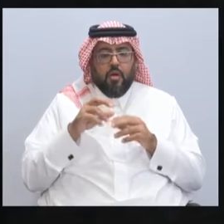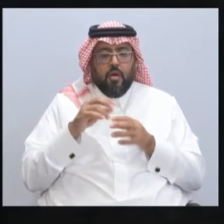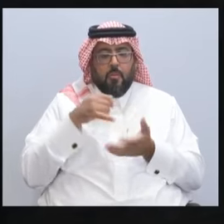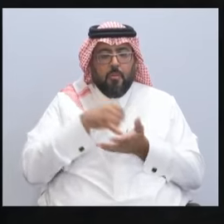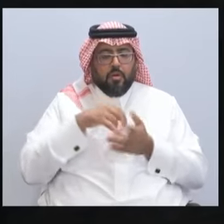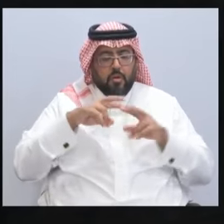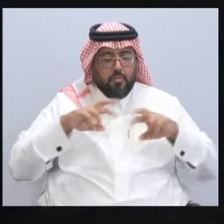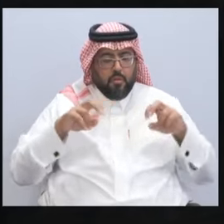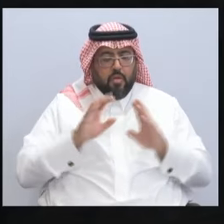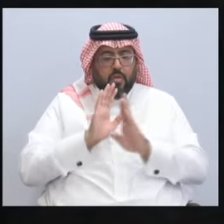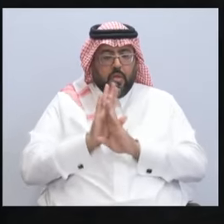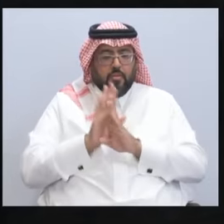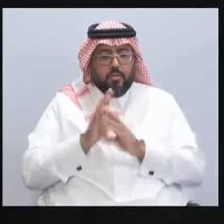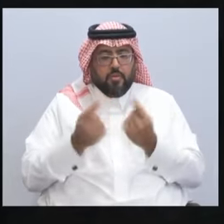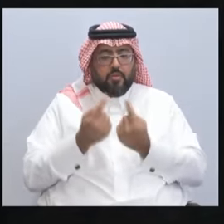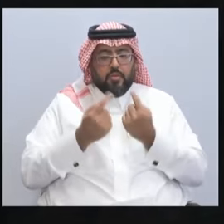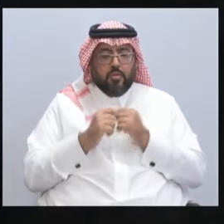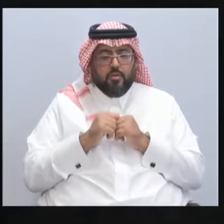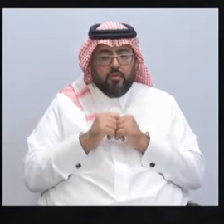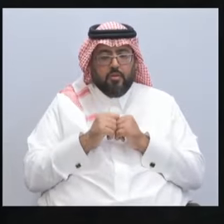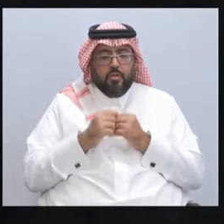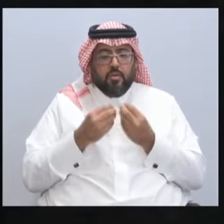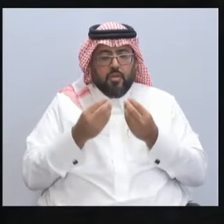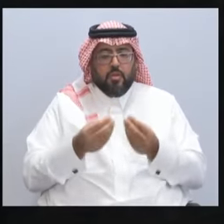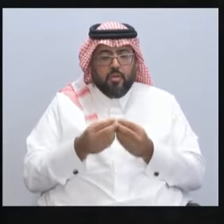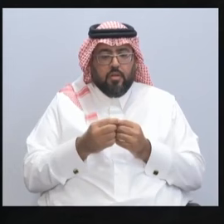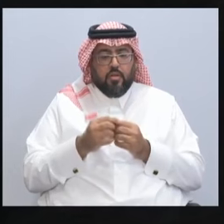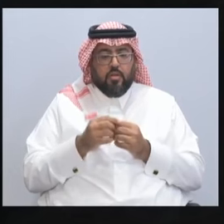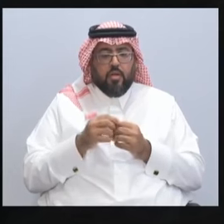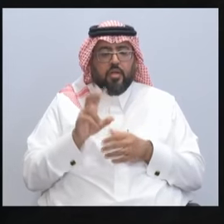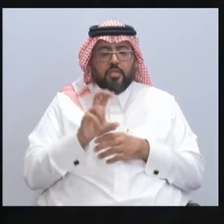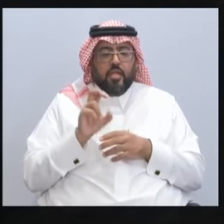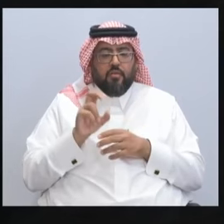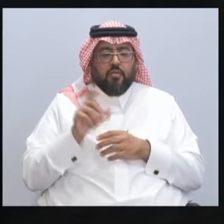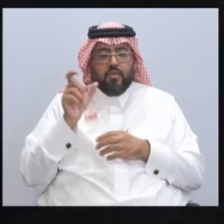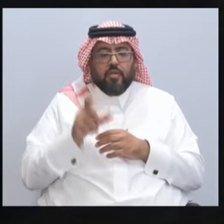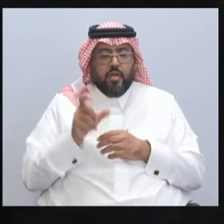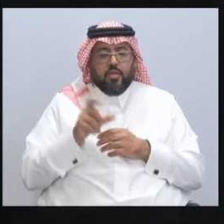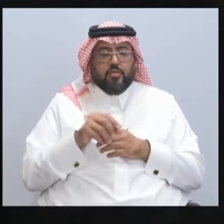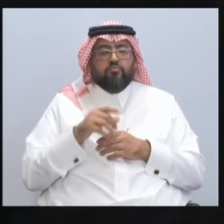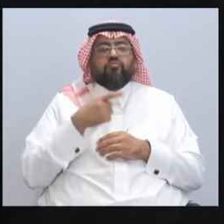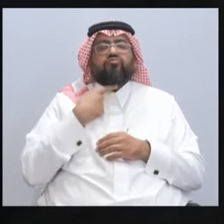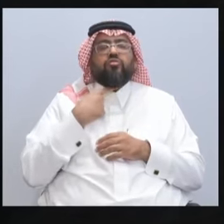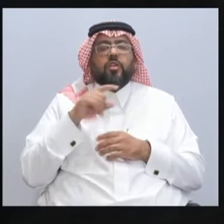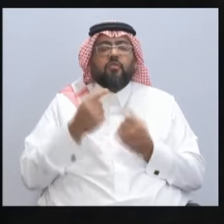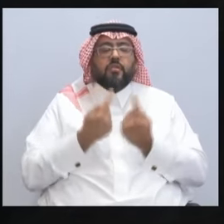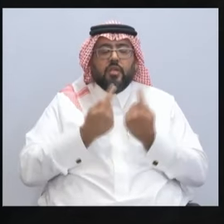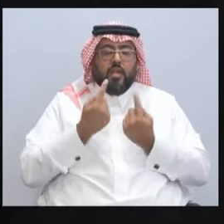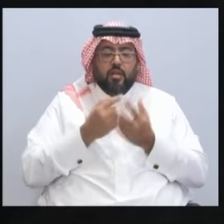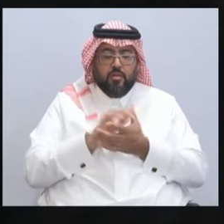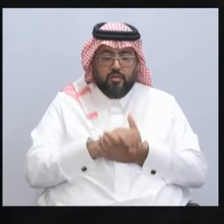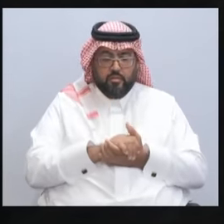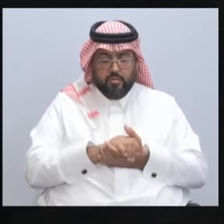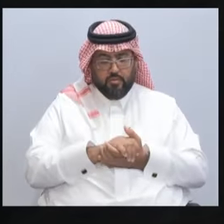تقديم مساعده الزراعيه كذلك تقديم القروض ل المزارعين ومن المحصولات